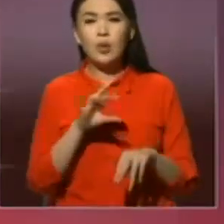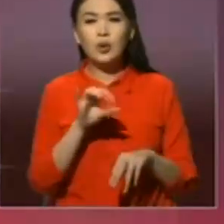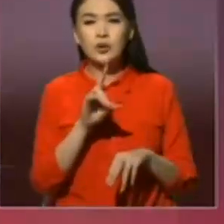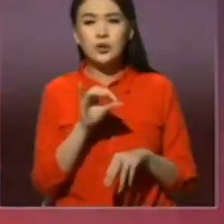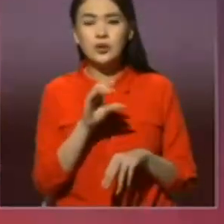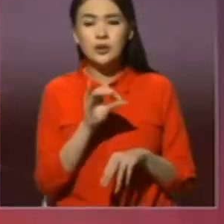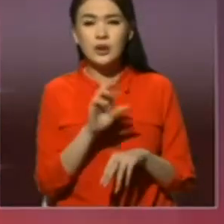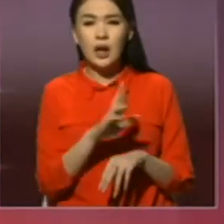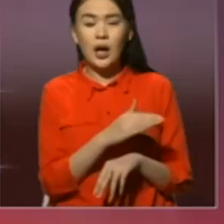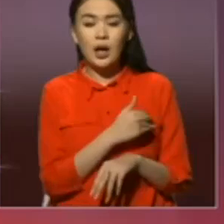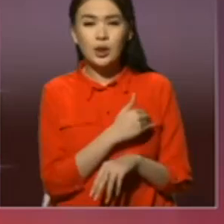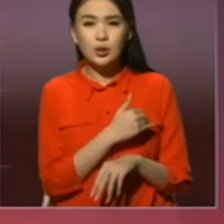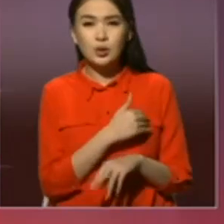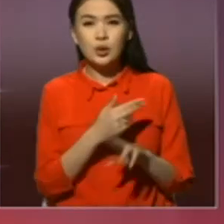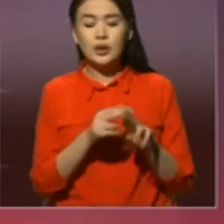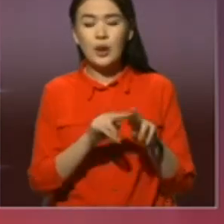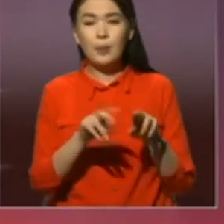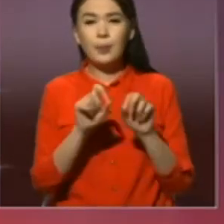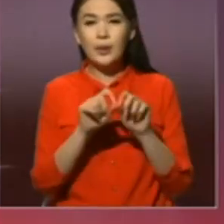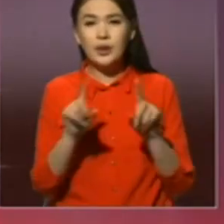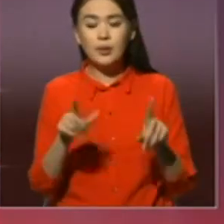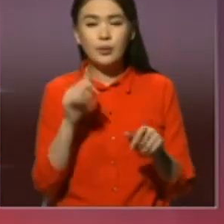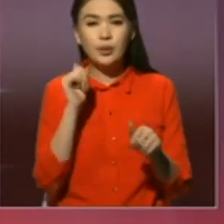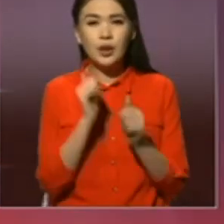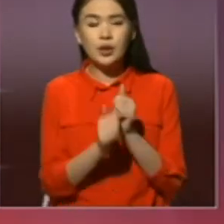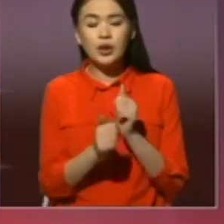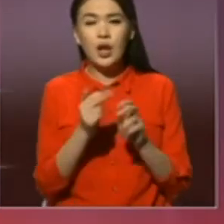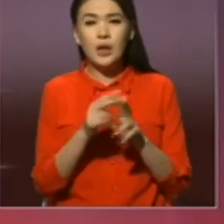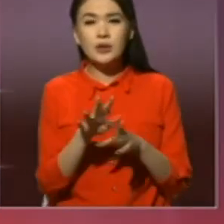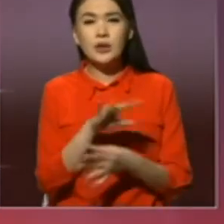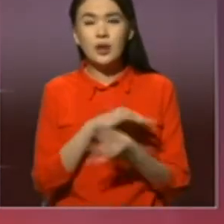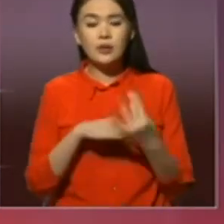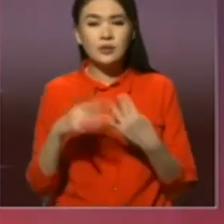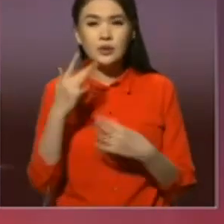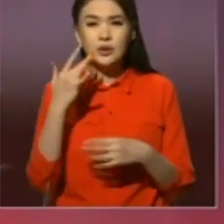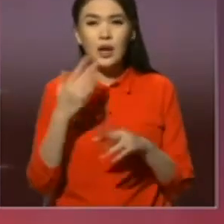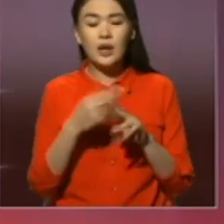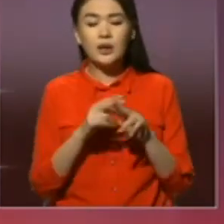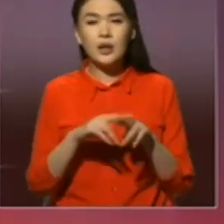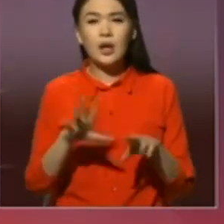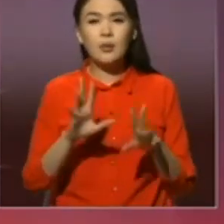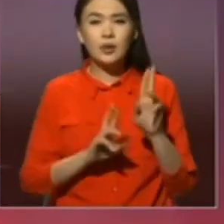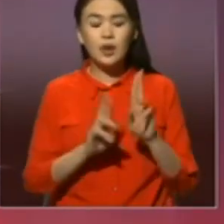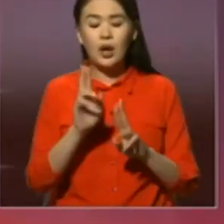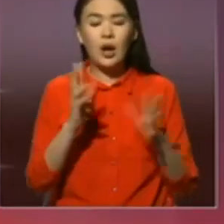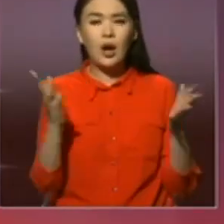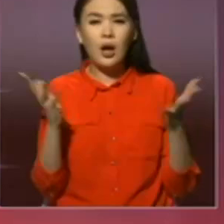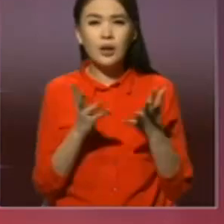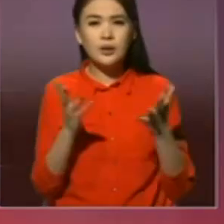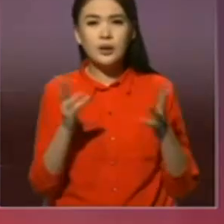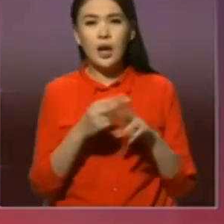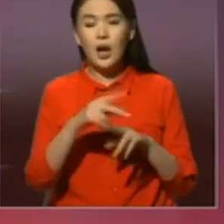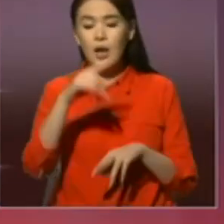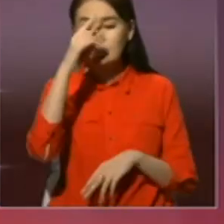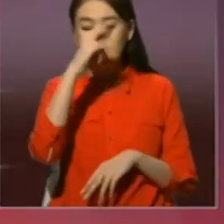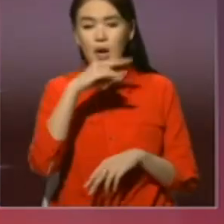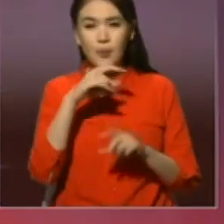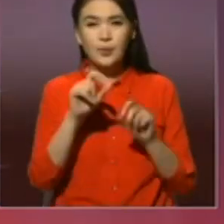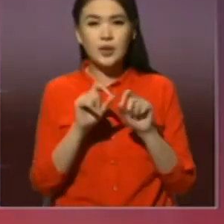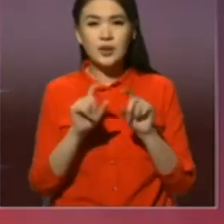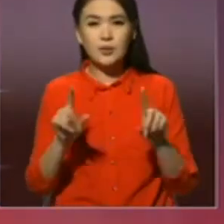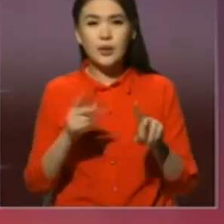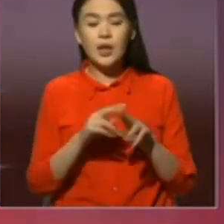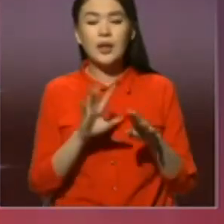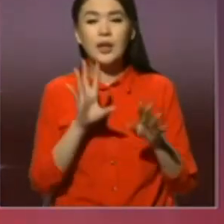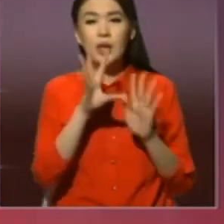ұстағым келеді. Шын мәнісінде мектептен үнемі мектеппен араласатын адаммын. Әдістеменің қандай түрі? Бәрі қазақ мектептеріне